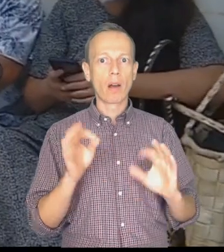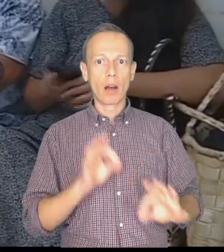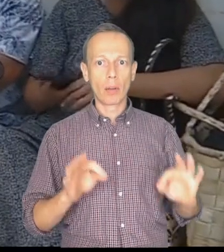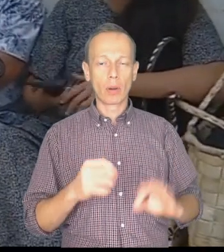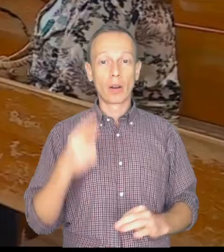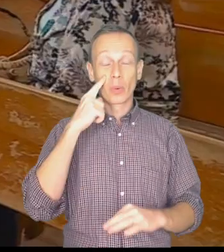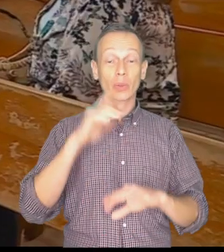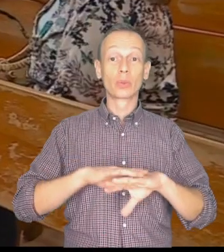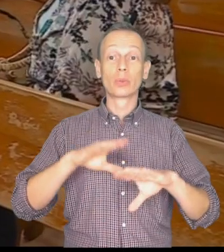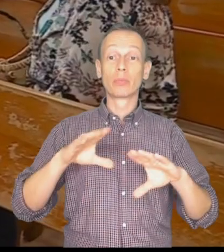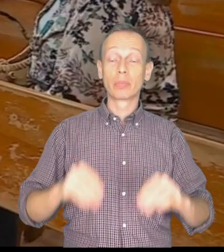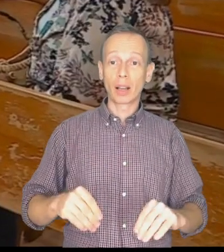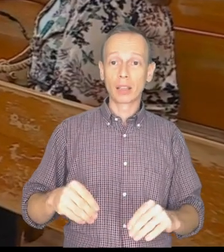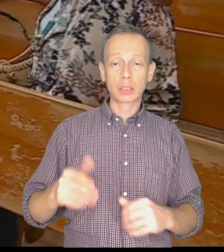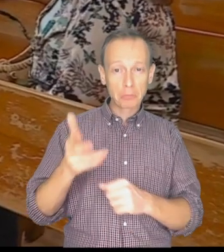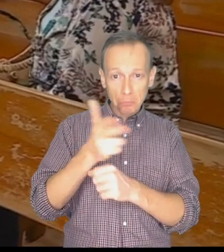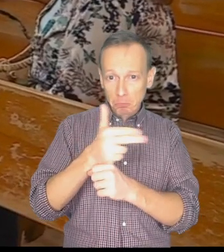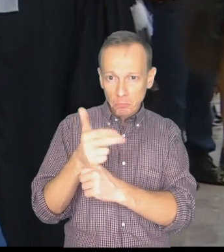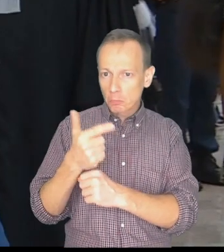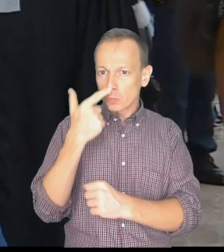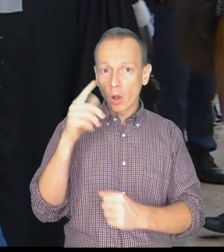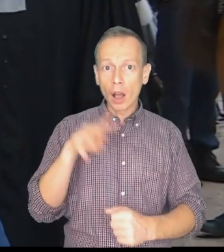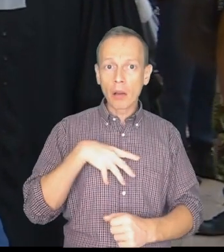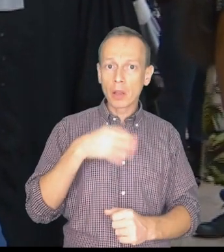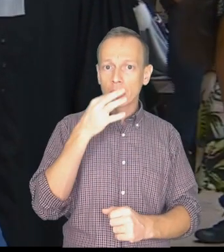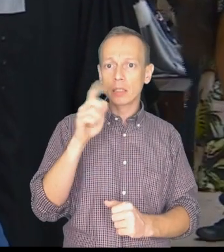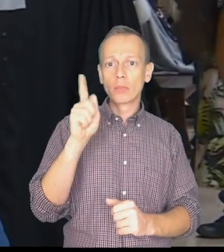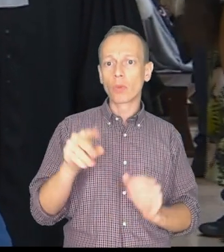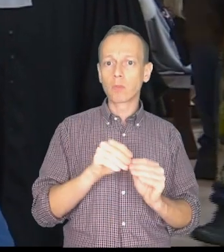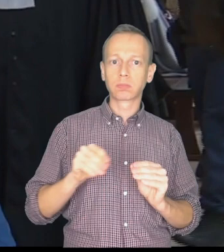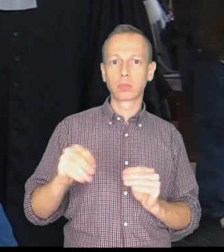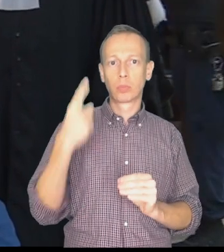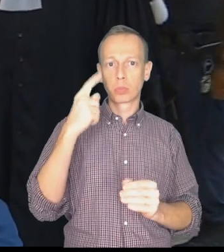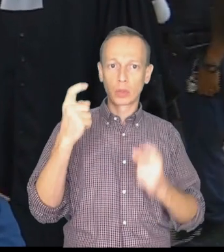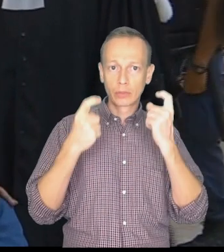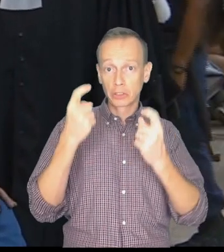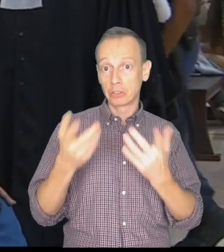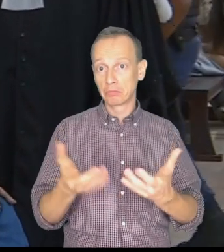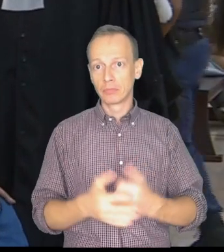Lucille Guichet-Tirao, vous êtes sur place. Il semble que les avocats ont demandé un délai pour statuer.